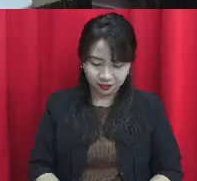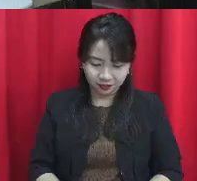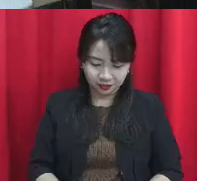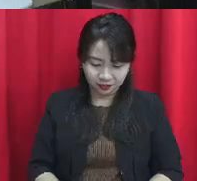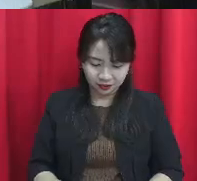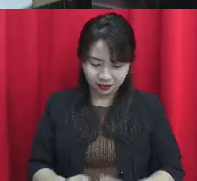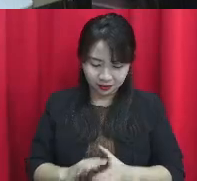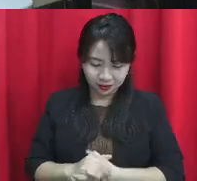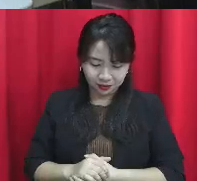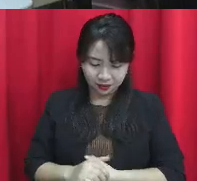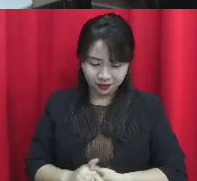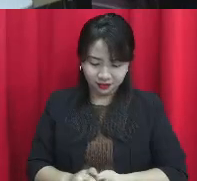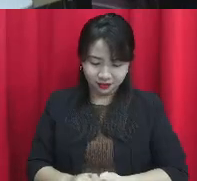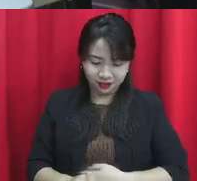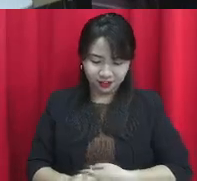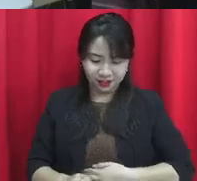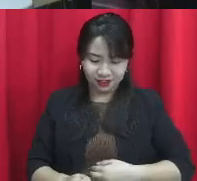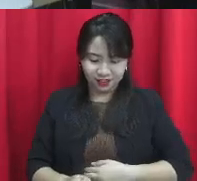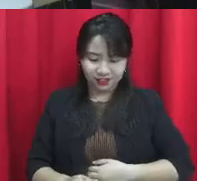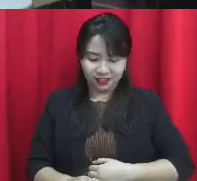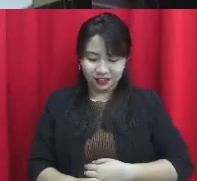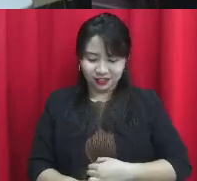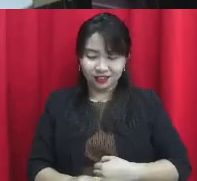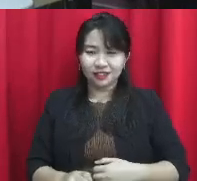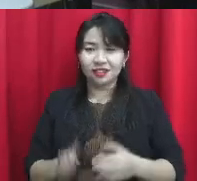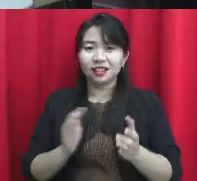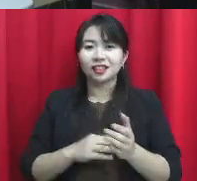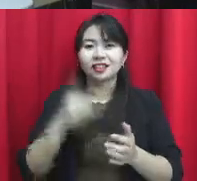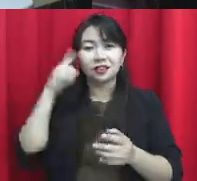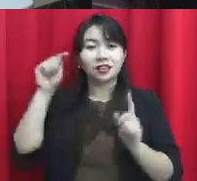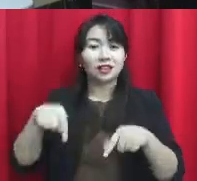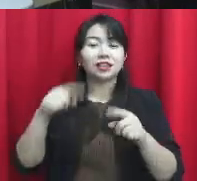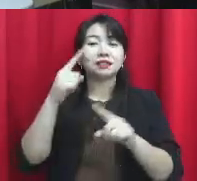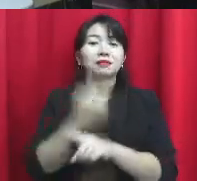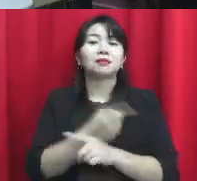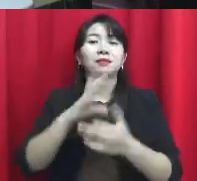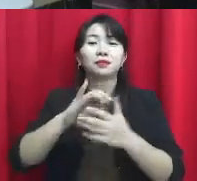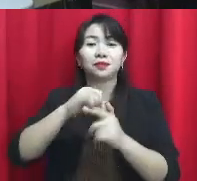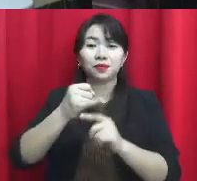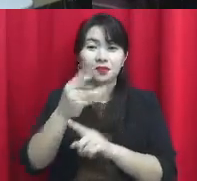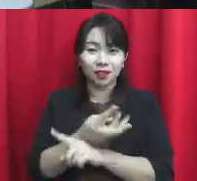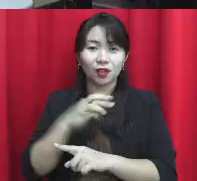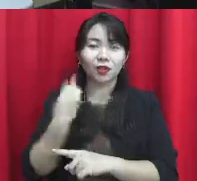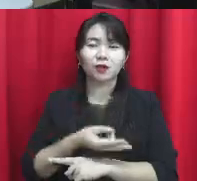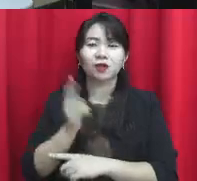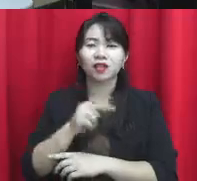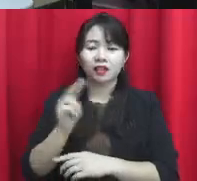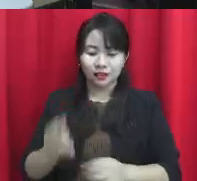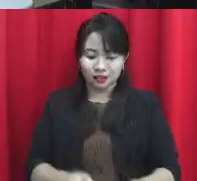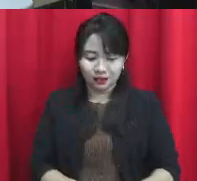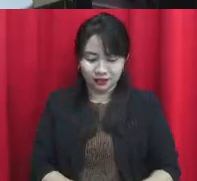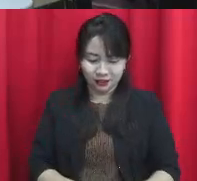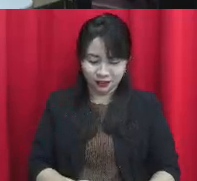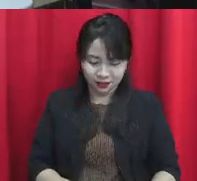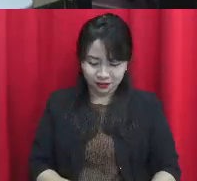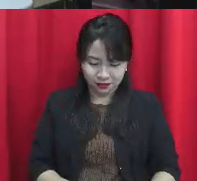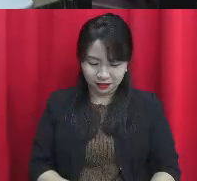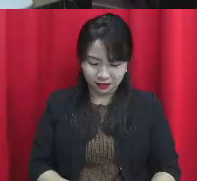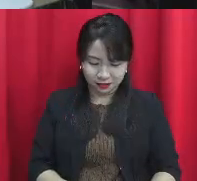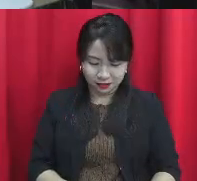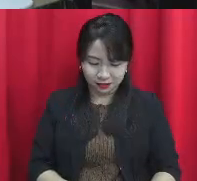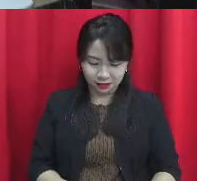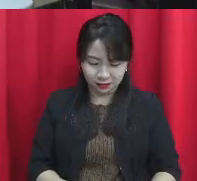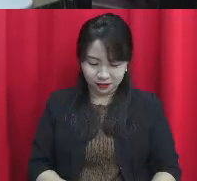Sunday is the last Sunday of the month of July Let's make it sure that we will remain active We will remain Uh Uh